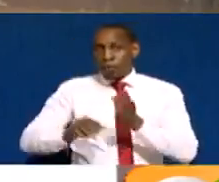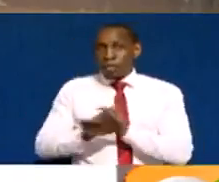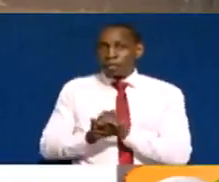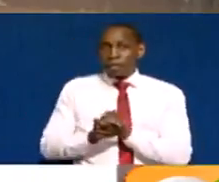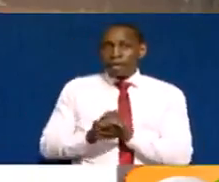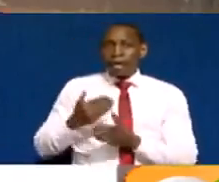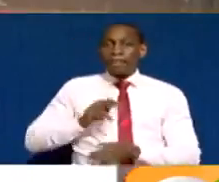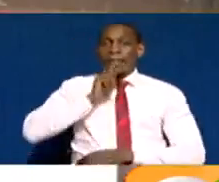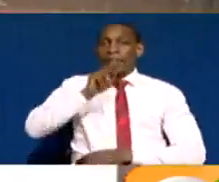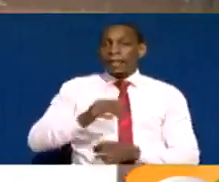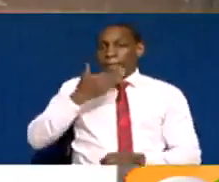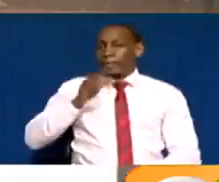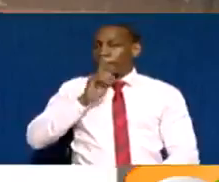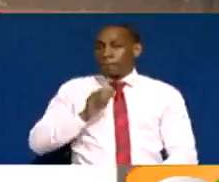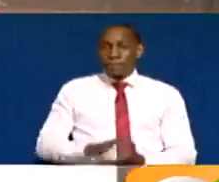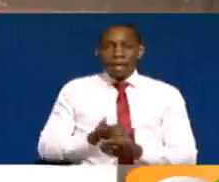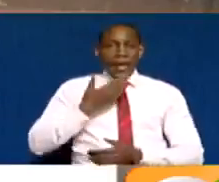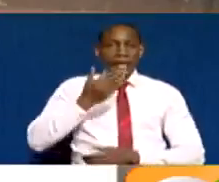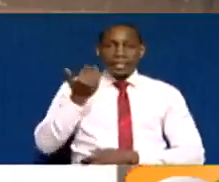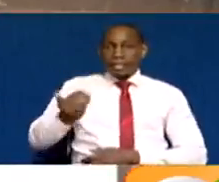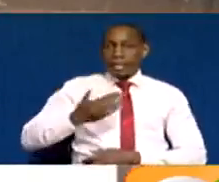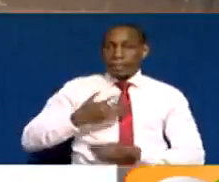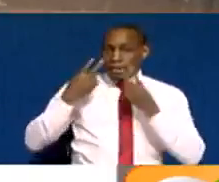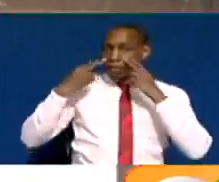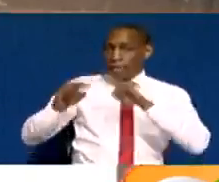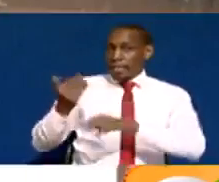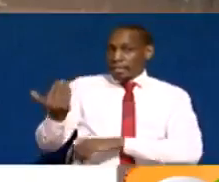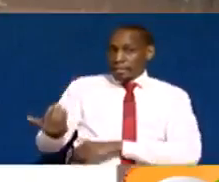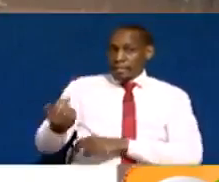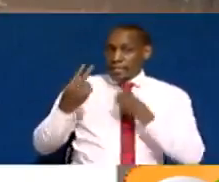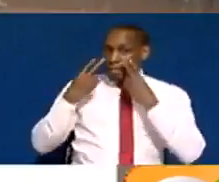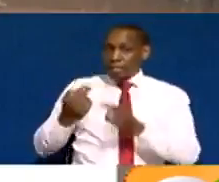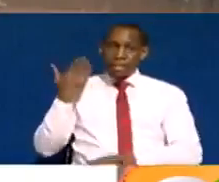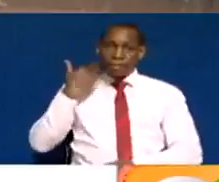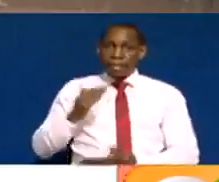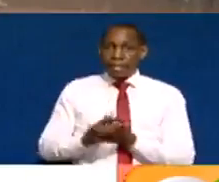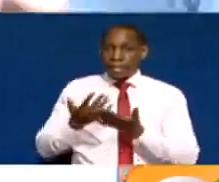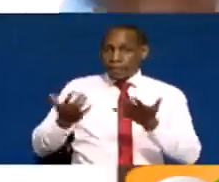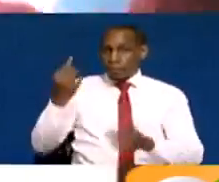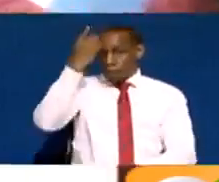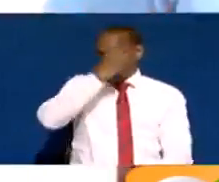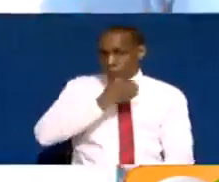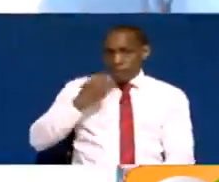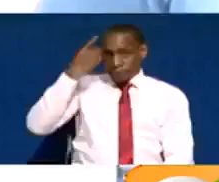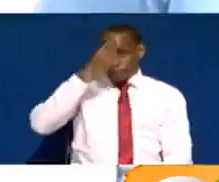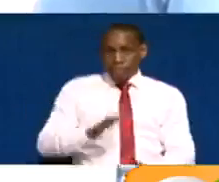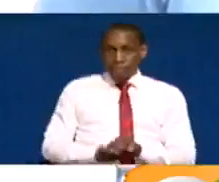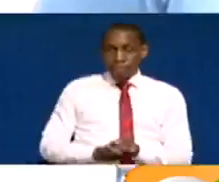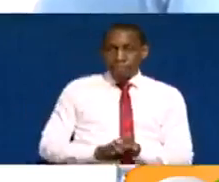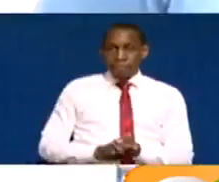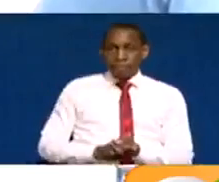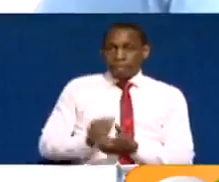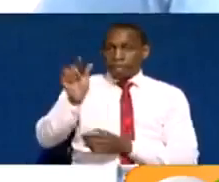unaota unapiga kelele nyamaza akaniambia mtoto wangu kuangalia mtoto napata damu imejaa kwa uso kote hapa kuliuliwa